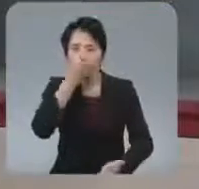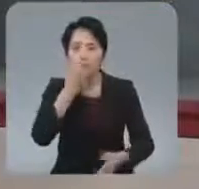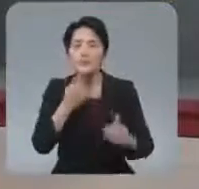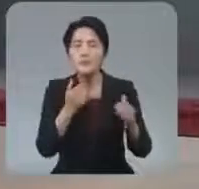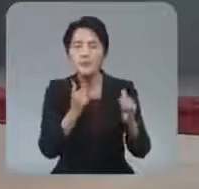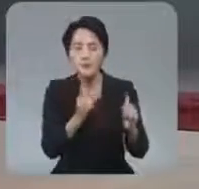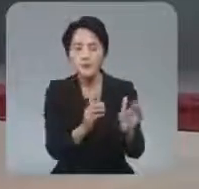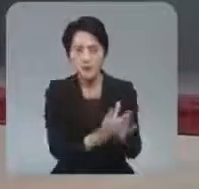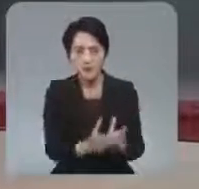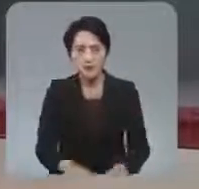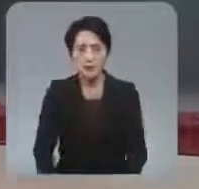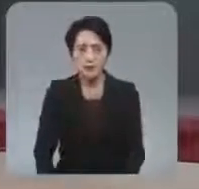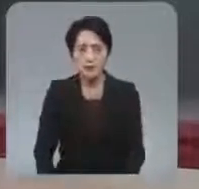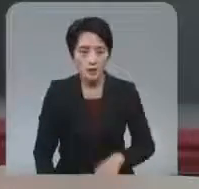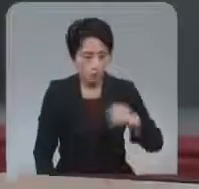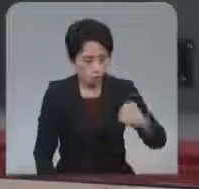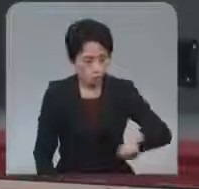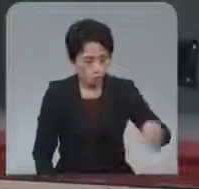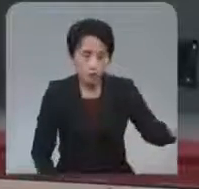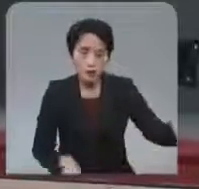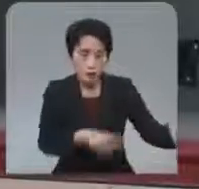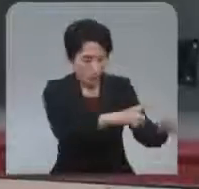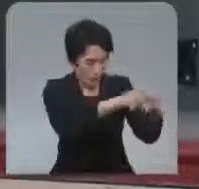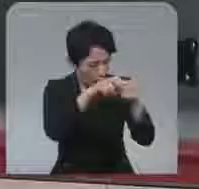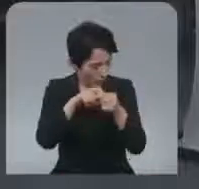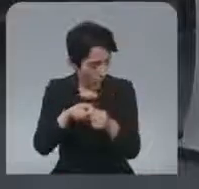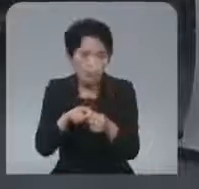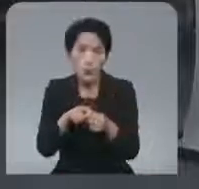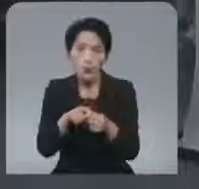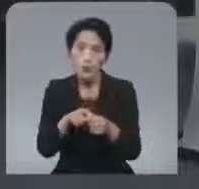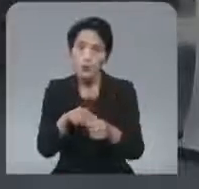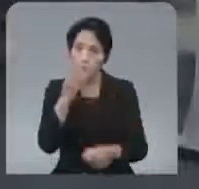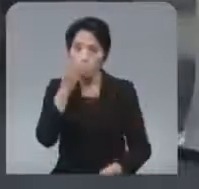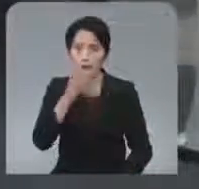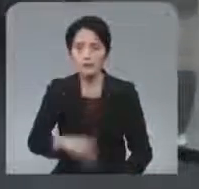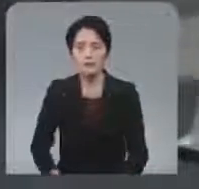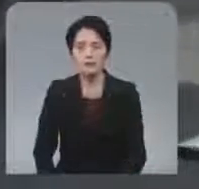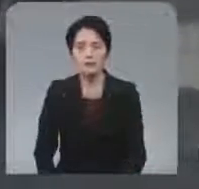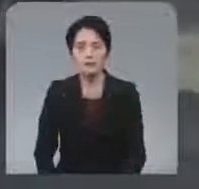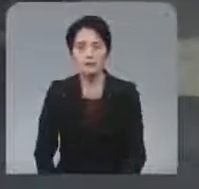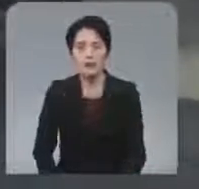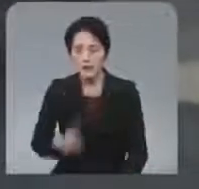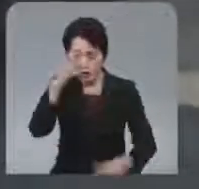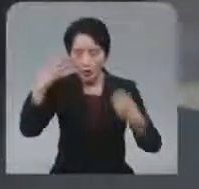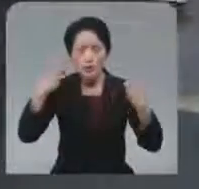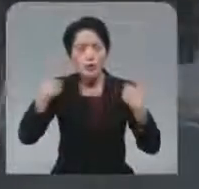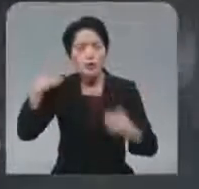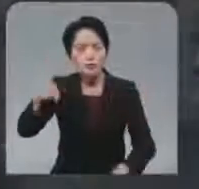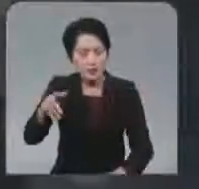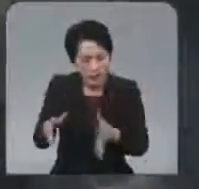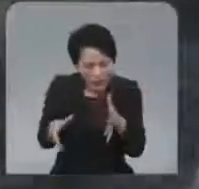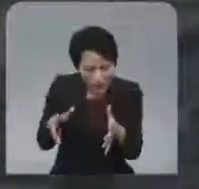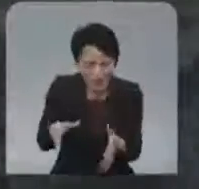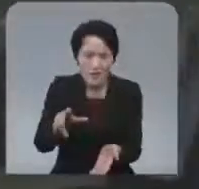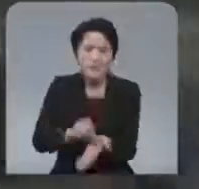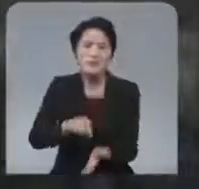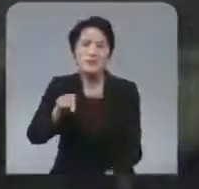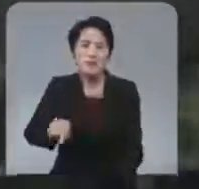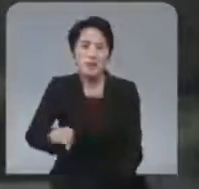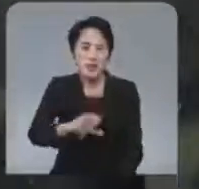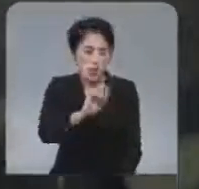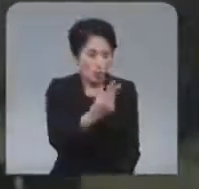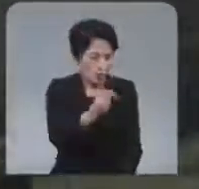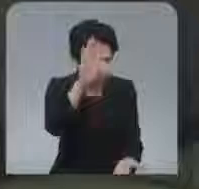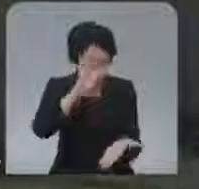ます対応が遅れて品薄減少を招いたとの批判を受けている政府は中国側